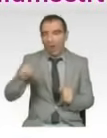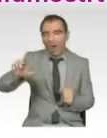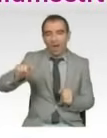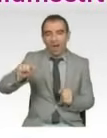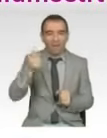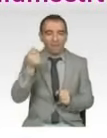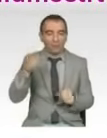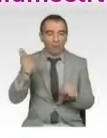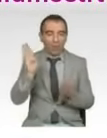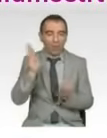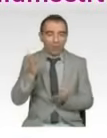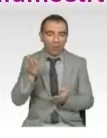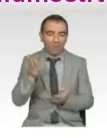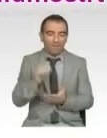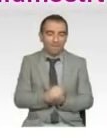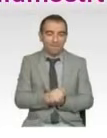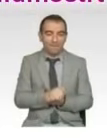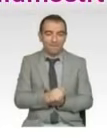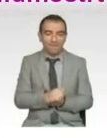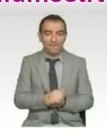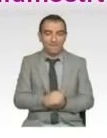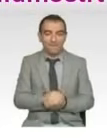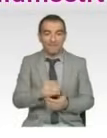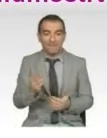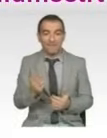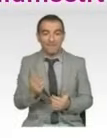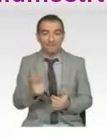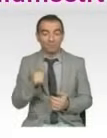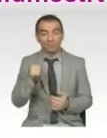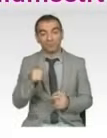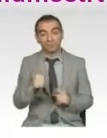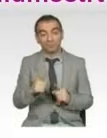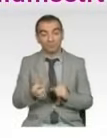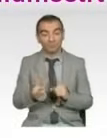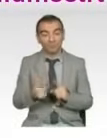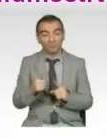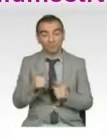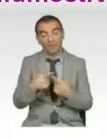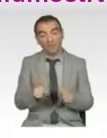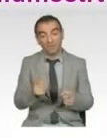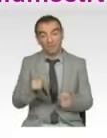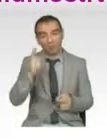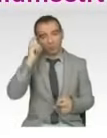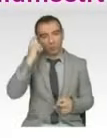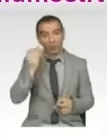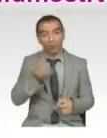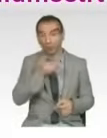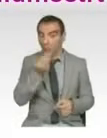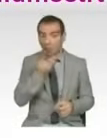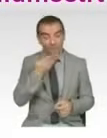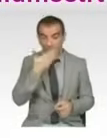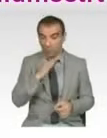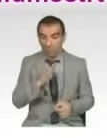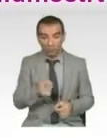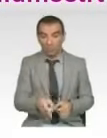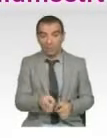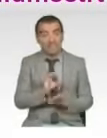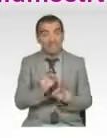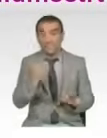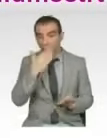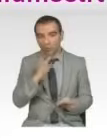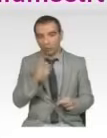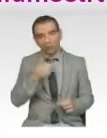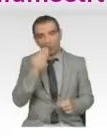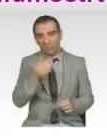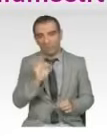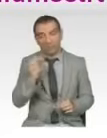falan. Peki. Tropik iklim alıyor. Onun tabii haricinde bizde mesela kültürel olarak çorba yok. Yani hiç yok ha? Hiç